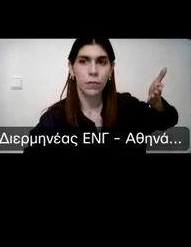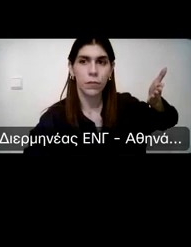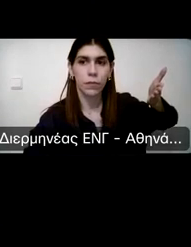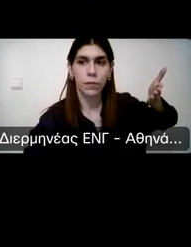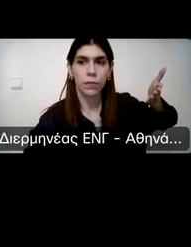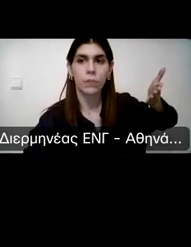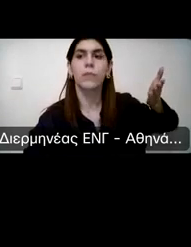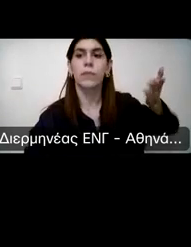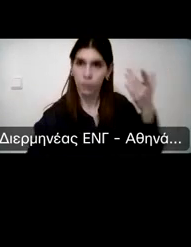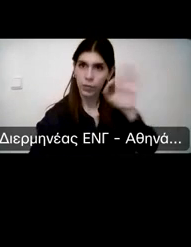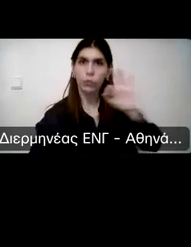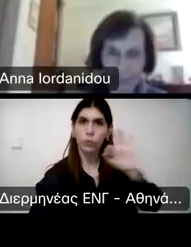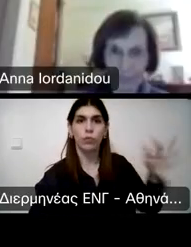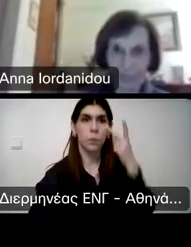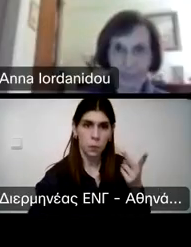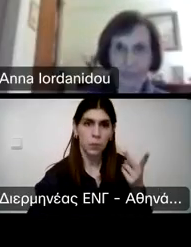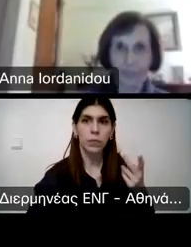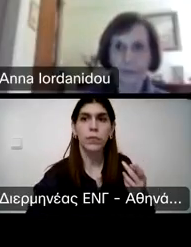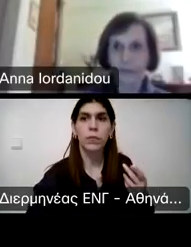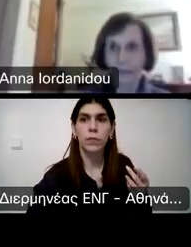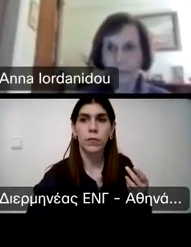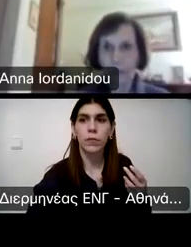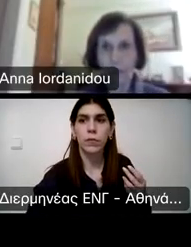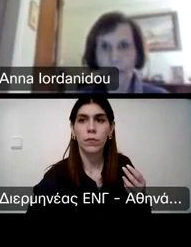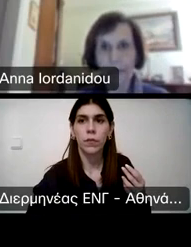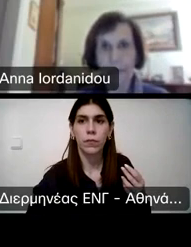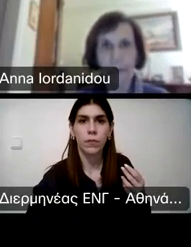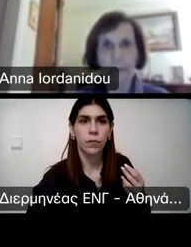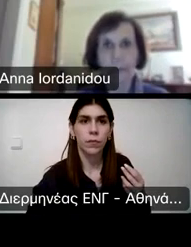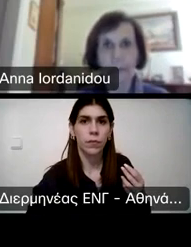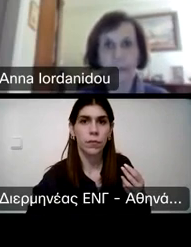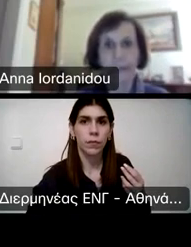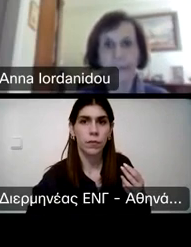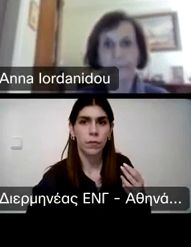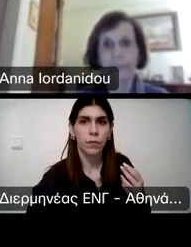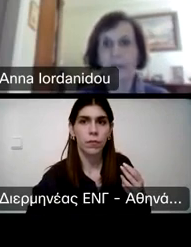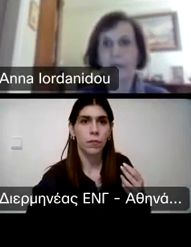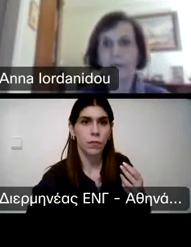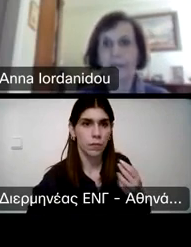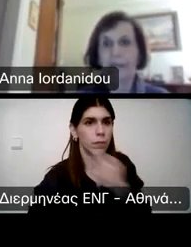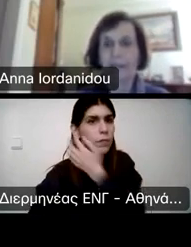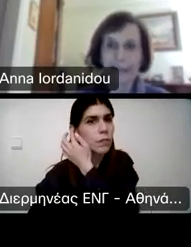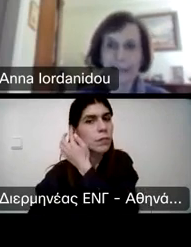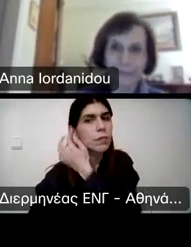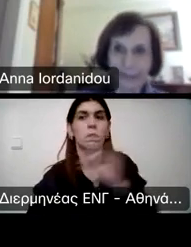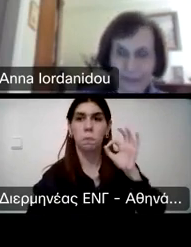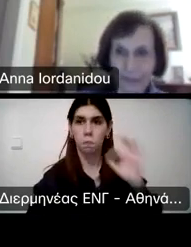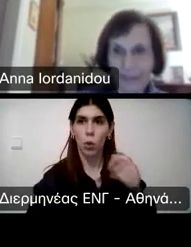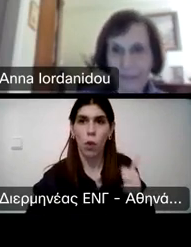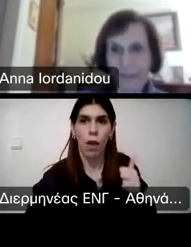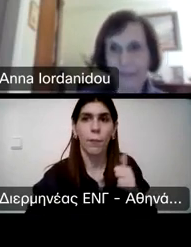Ναι, ναι, τώρα θέλει πλήρη οθόνη αν μπορείς. Ναι, το έχω εξαιρετικά, κάνει. Εξαιρετικά. Ωραία. Ωραία.